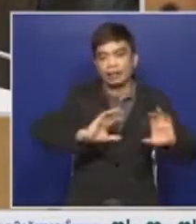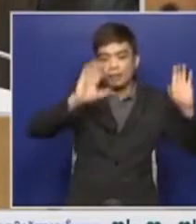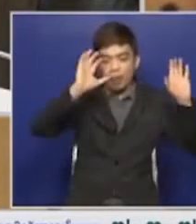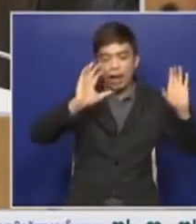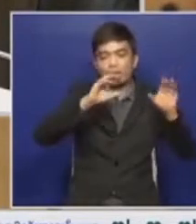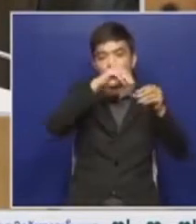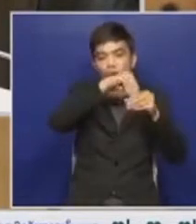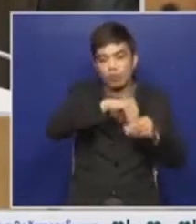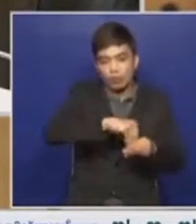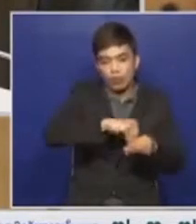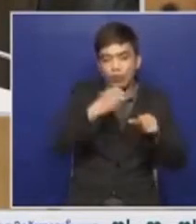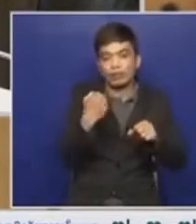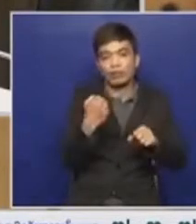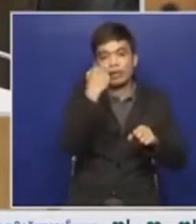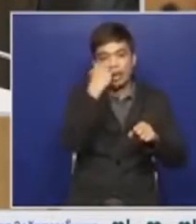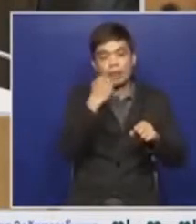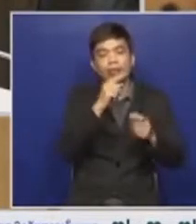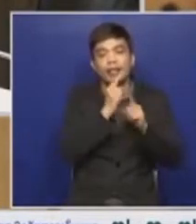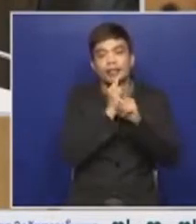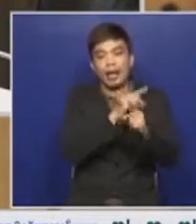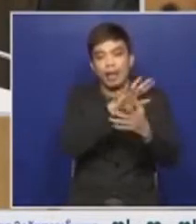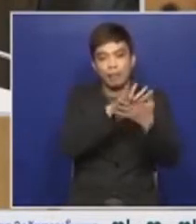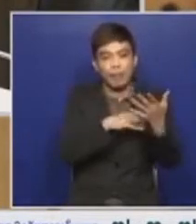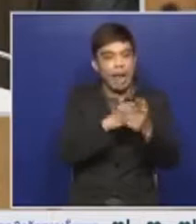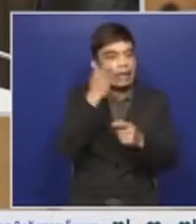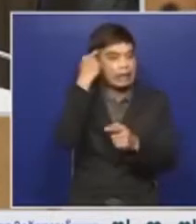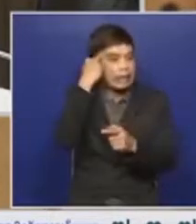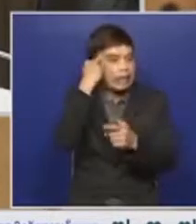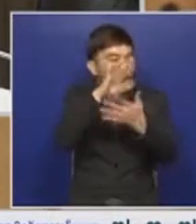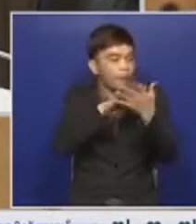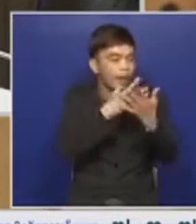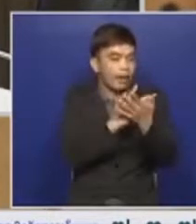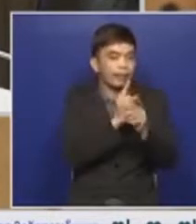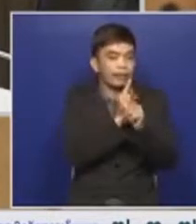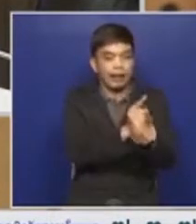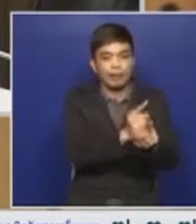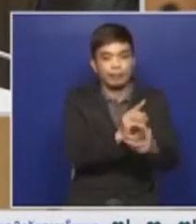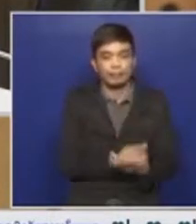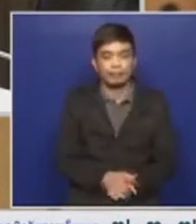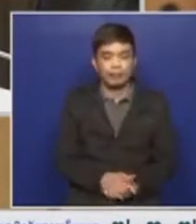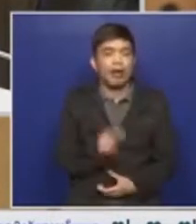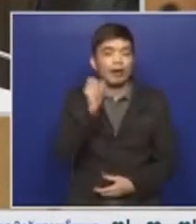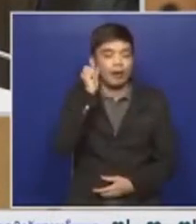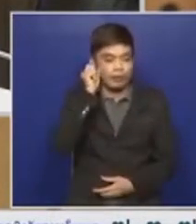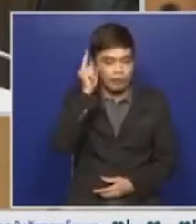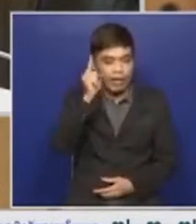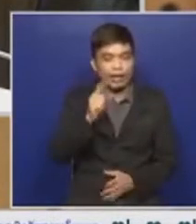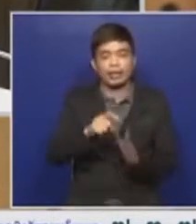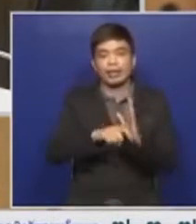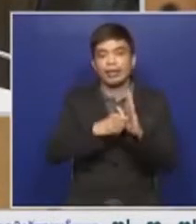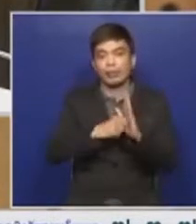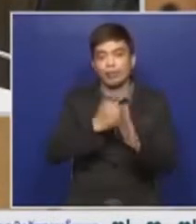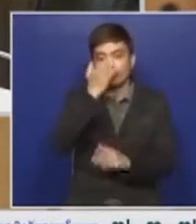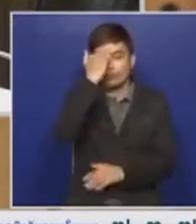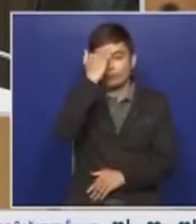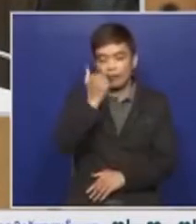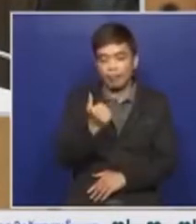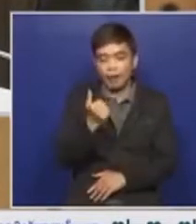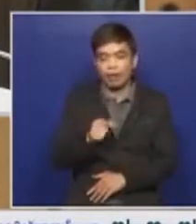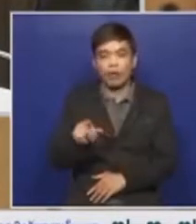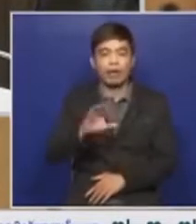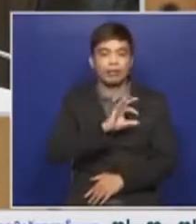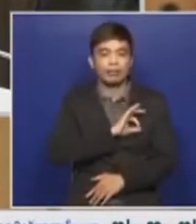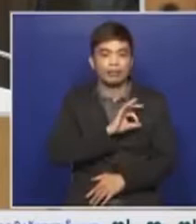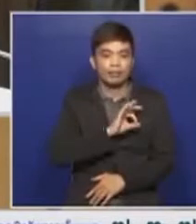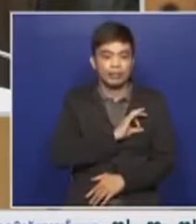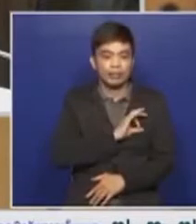สถาพรตามแผนที่ได้วางเอาไว้ผมเข้าใจดีดีว่าเพราะเหตุใดท่านสมาชิกจึงไม่เห็นด้วย